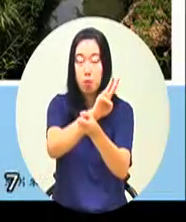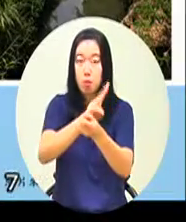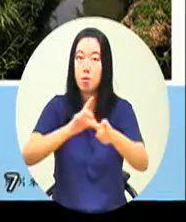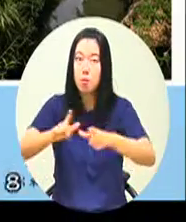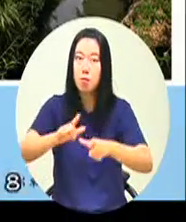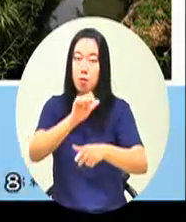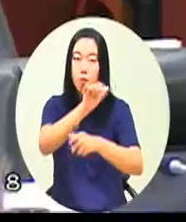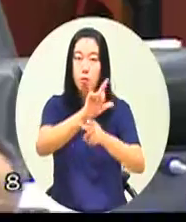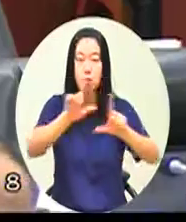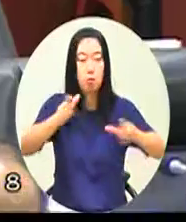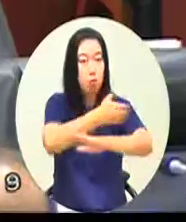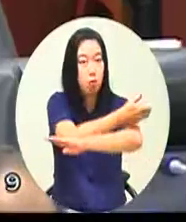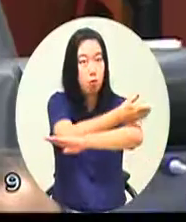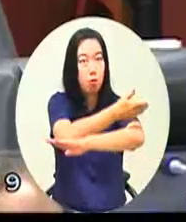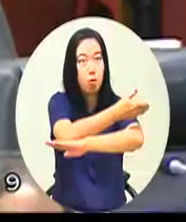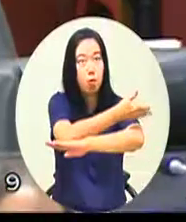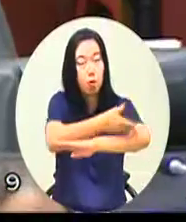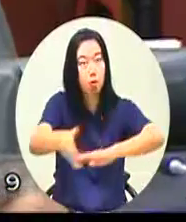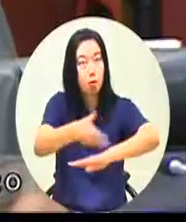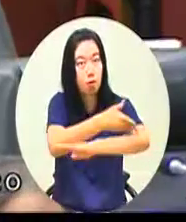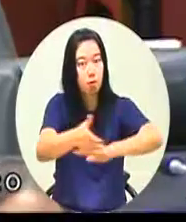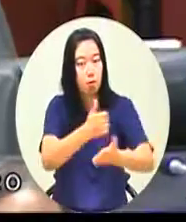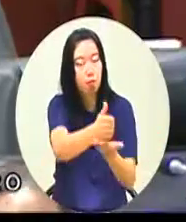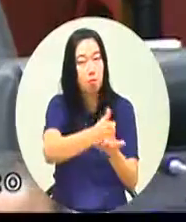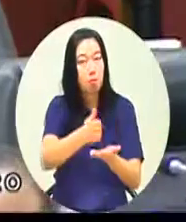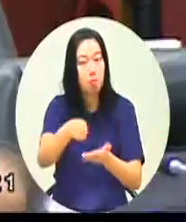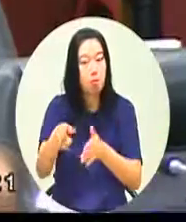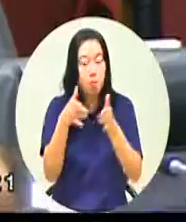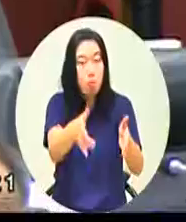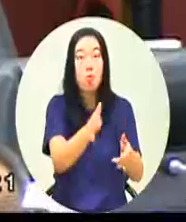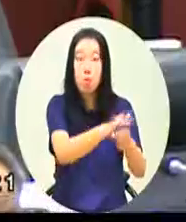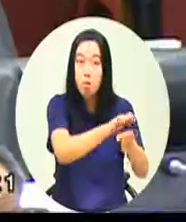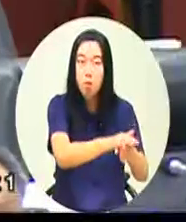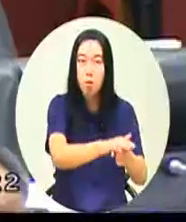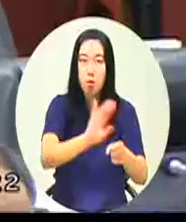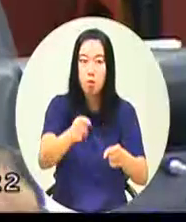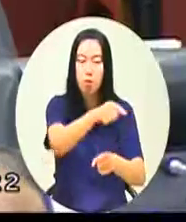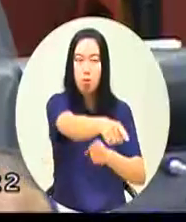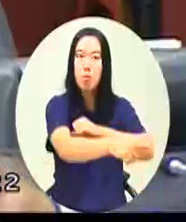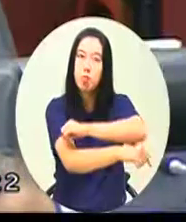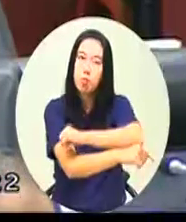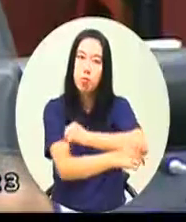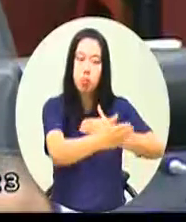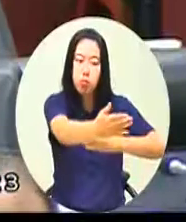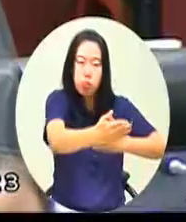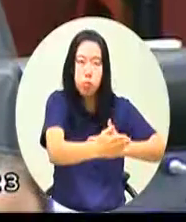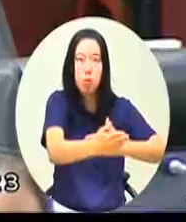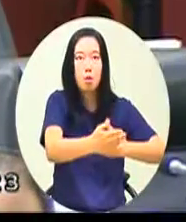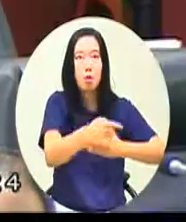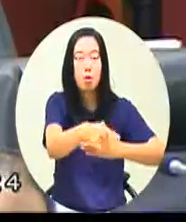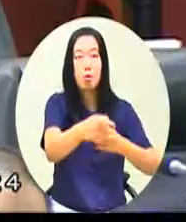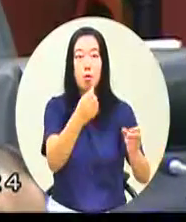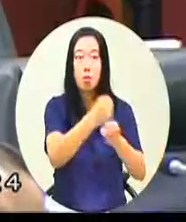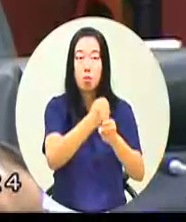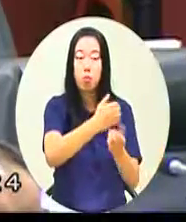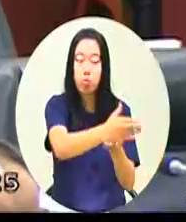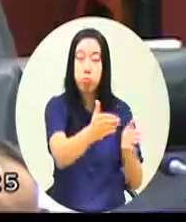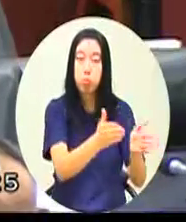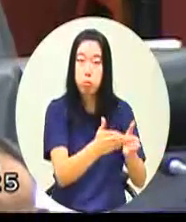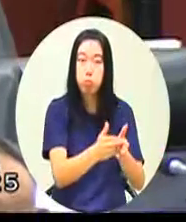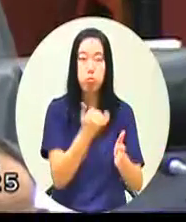卡迄个所在要被处理吼，啊，不过迄在是末端吼，末端处理了，可能这个所